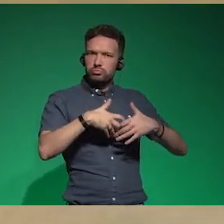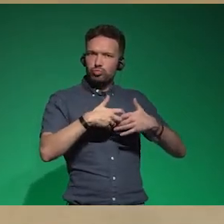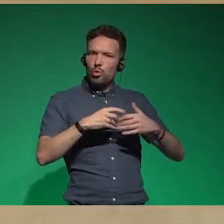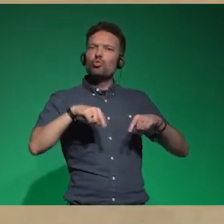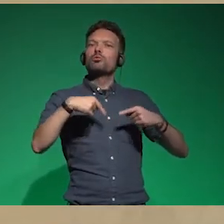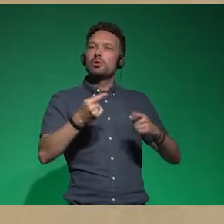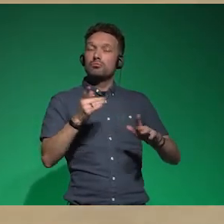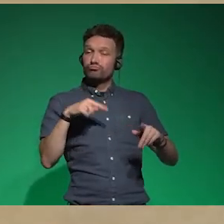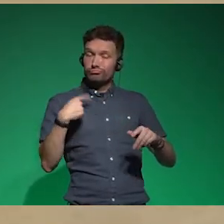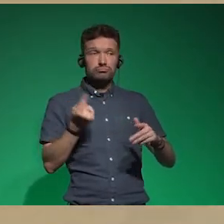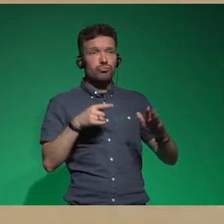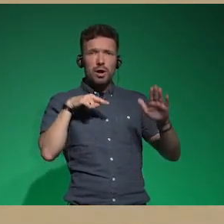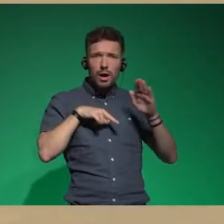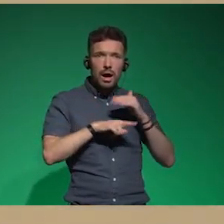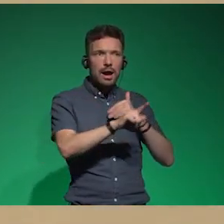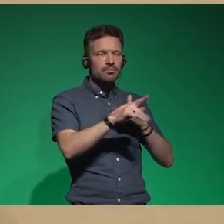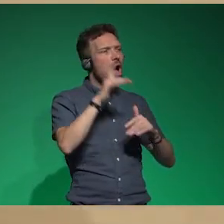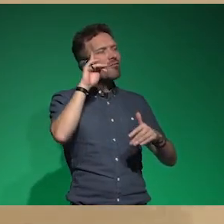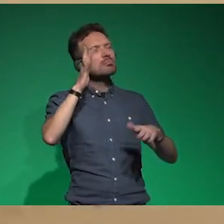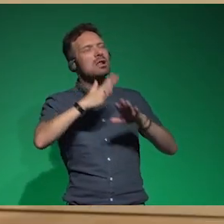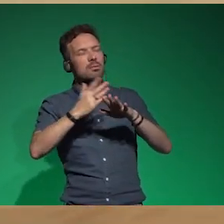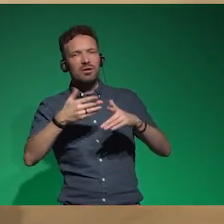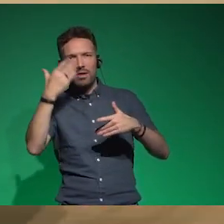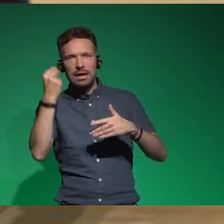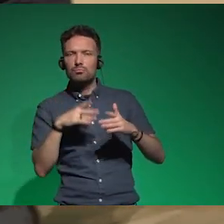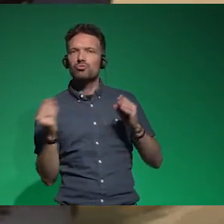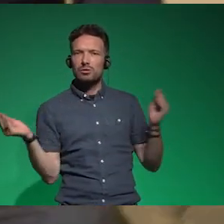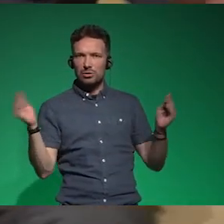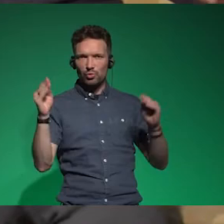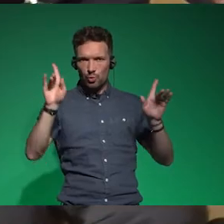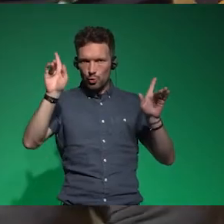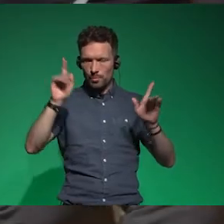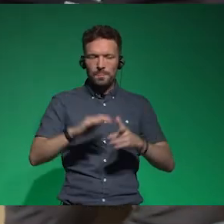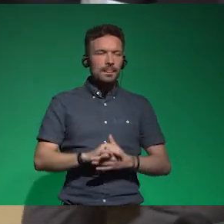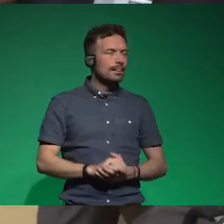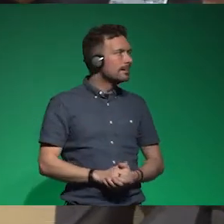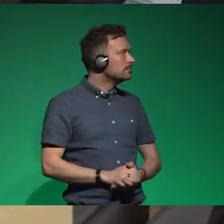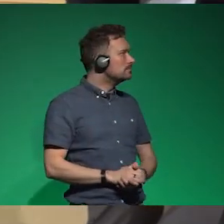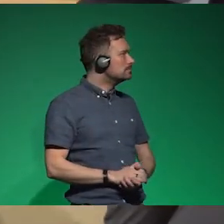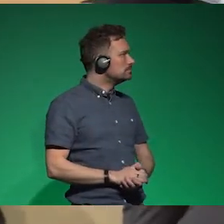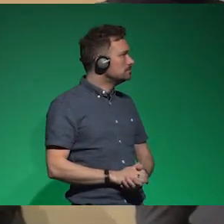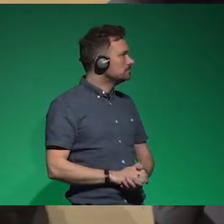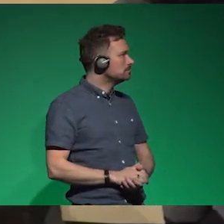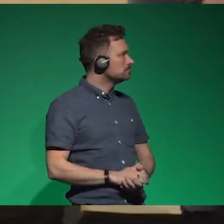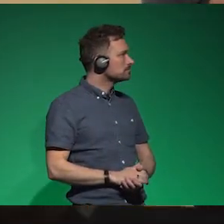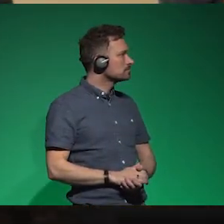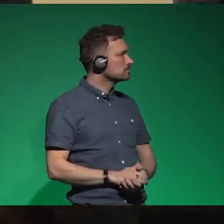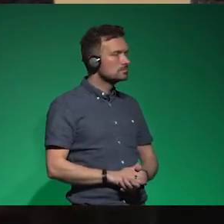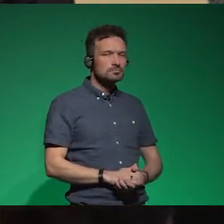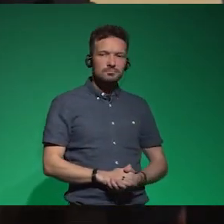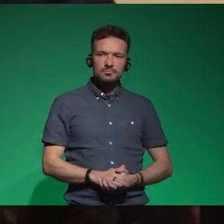Cara masuk kami ke di tempat itu seperti dengan seni, kemudian saya juga